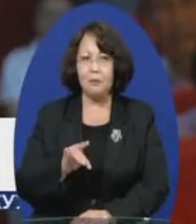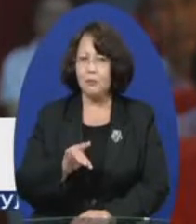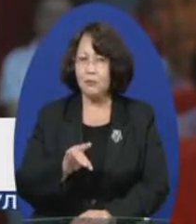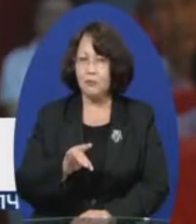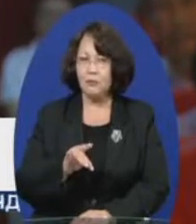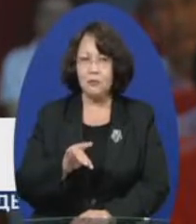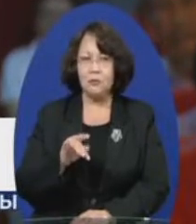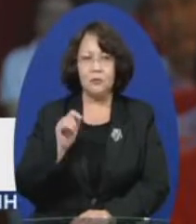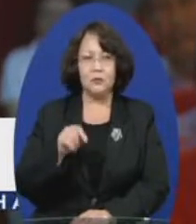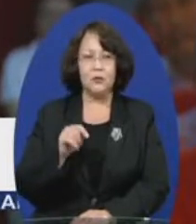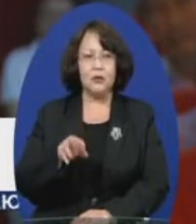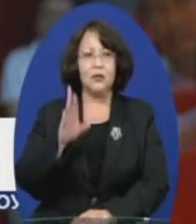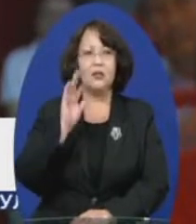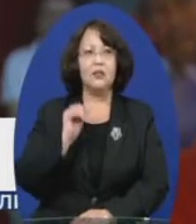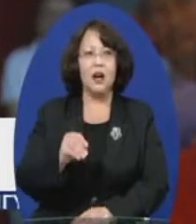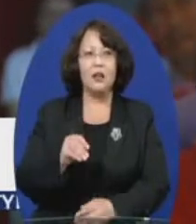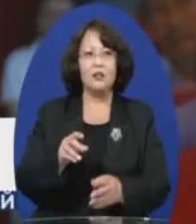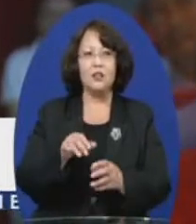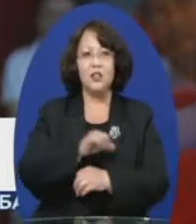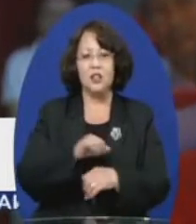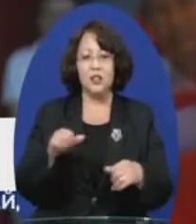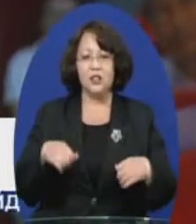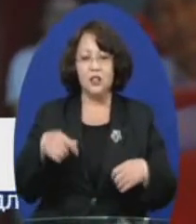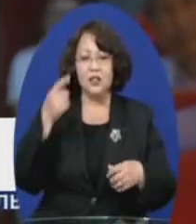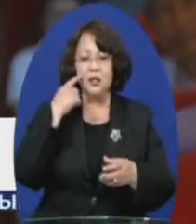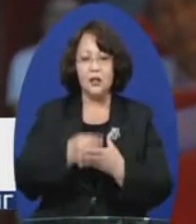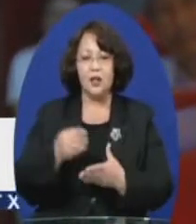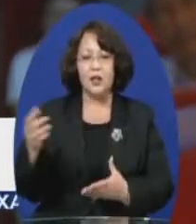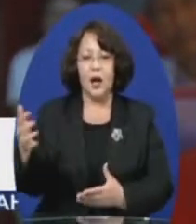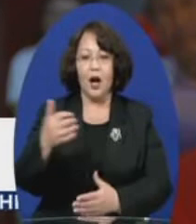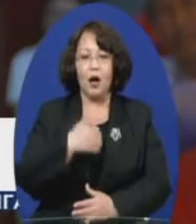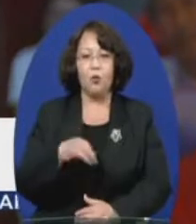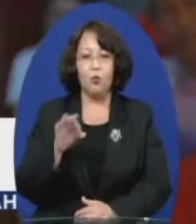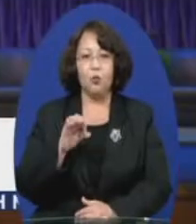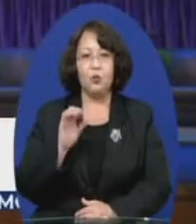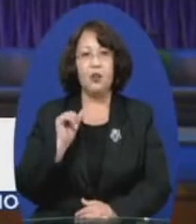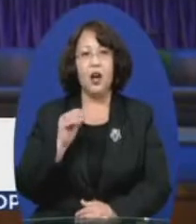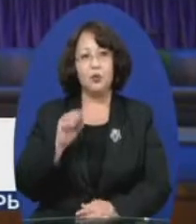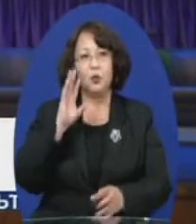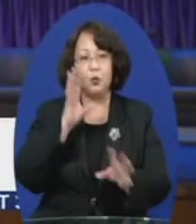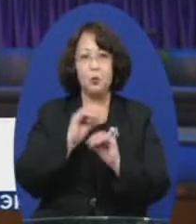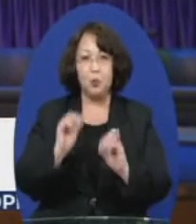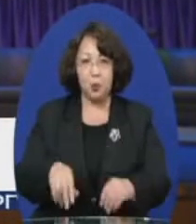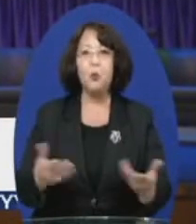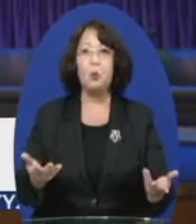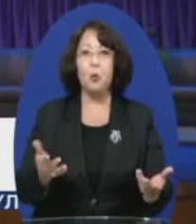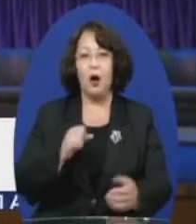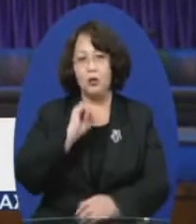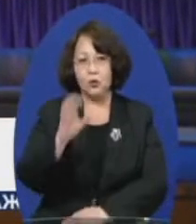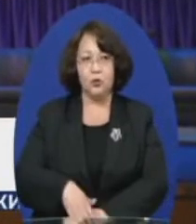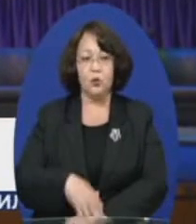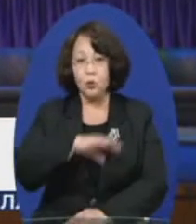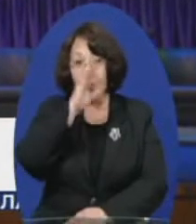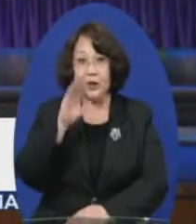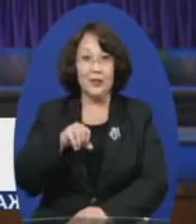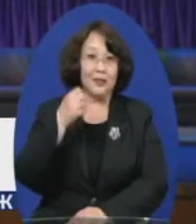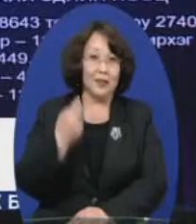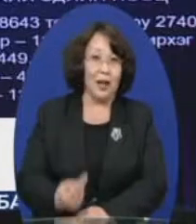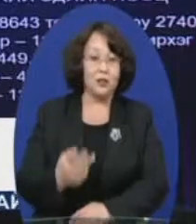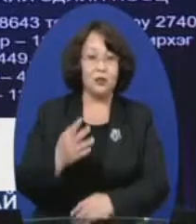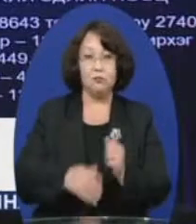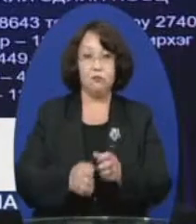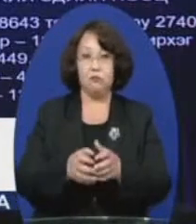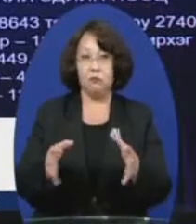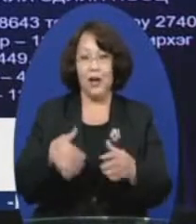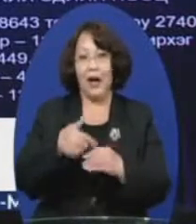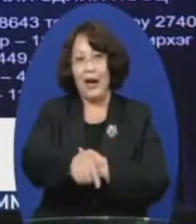таг эсэндэг болохтой яаж болох вэ? Хамгийн эхдээс нь санал асуулга авахгүй болох болт юм. Дулааны станцын үргэлтгэлийн